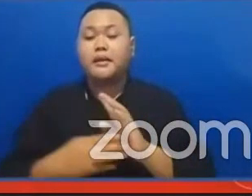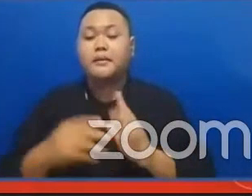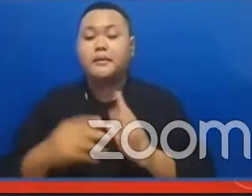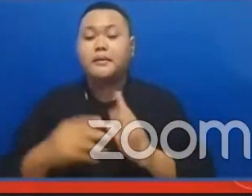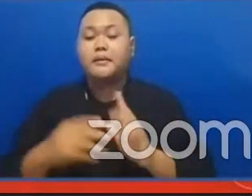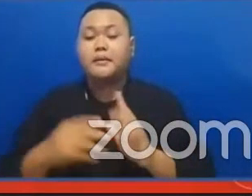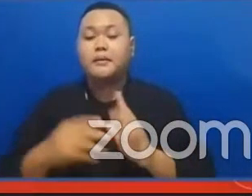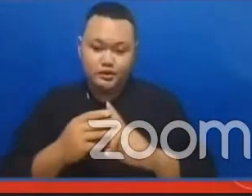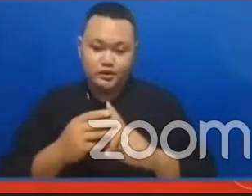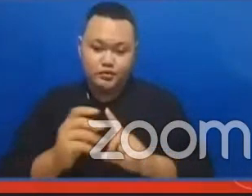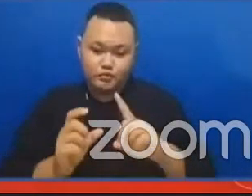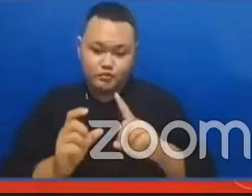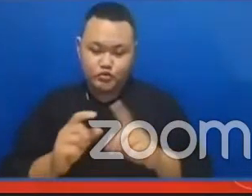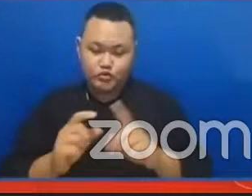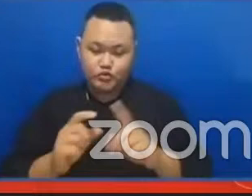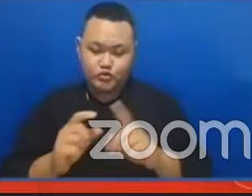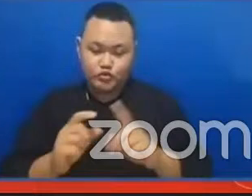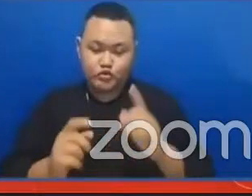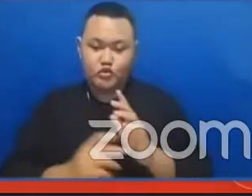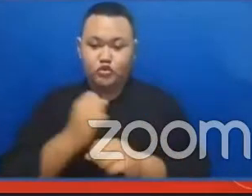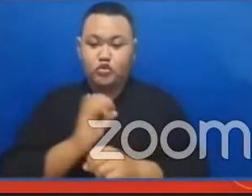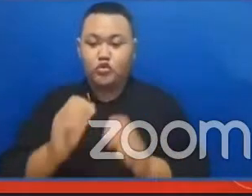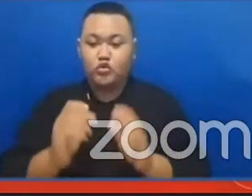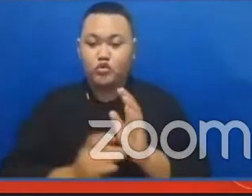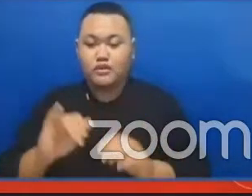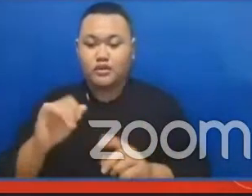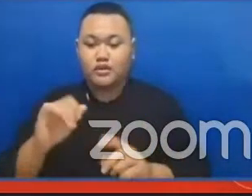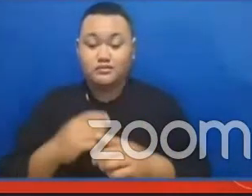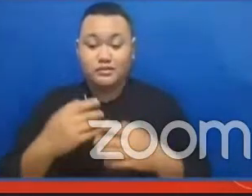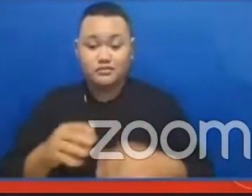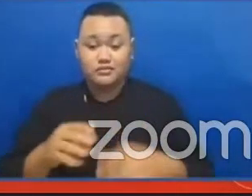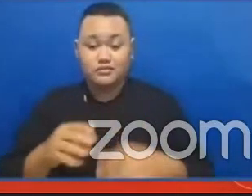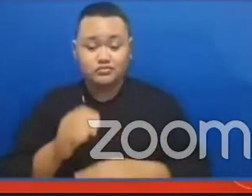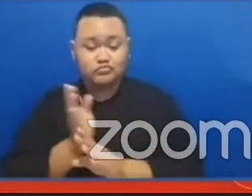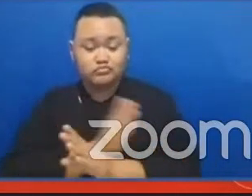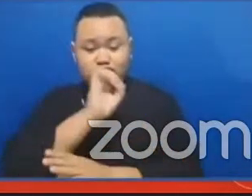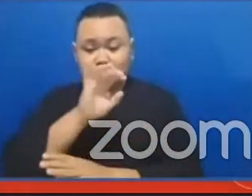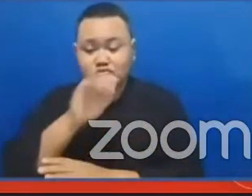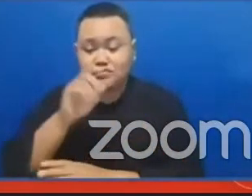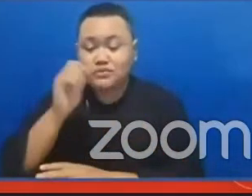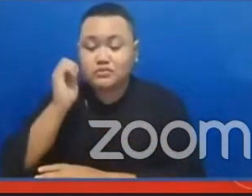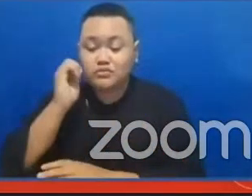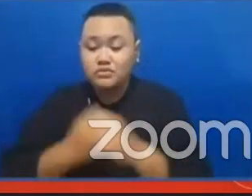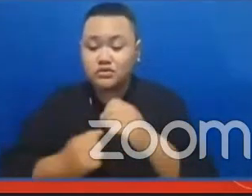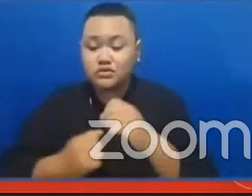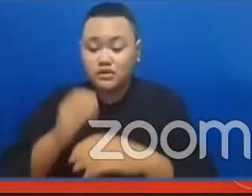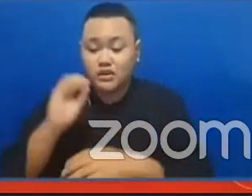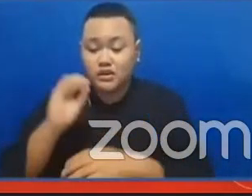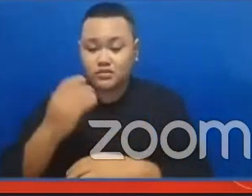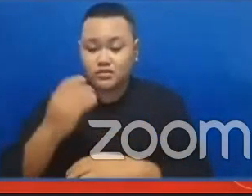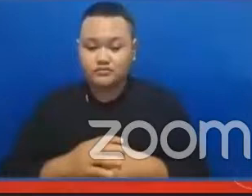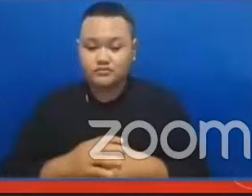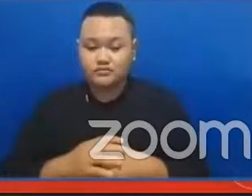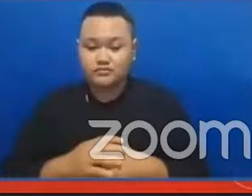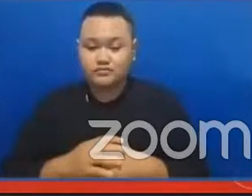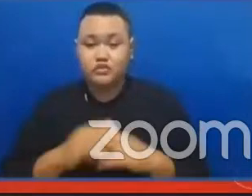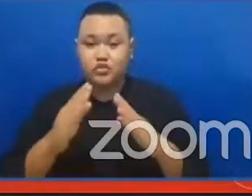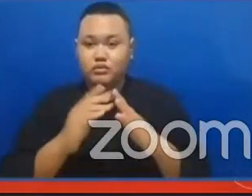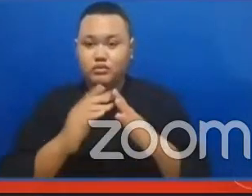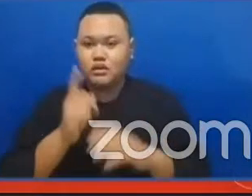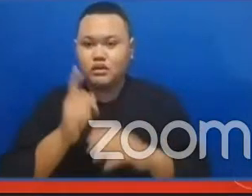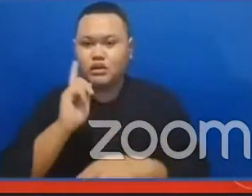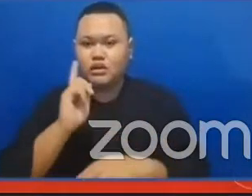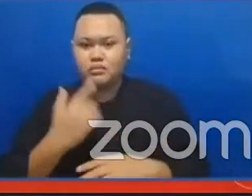belajar.kemdikbud.go.id. Nah, tadi sudah disampaikan juga oleh Bu Direktur, rumah belajar hadir untuk menyediakan alternatif